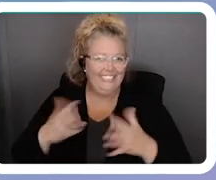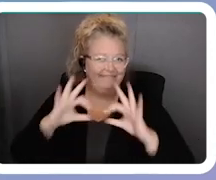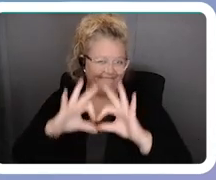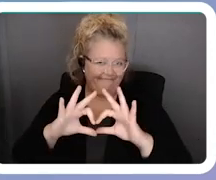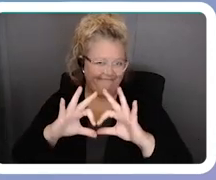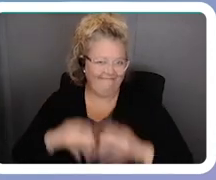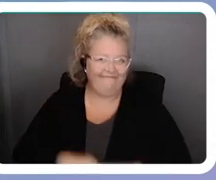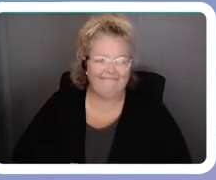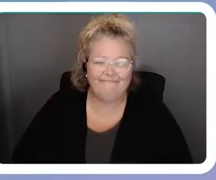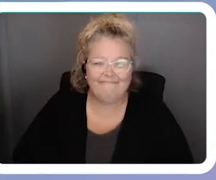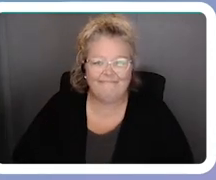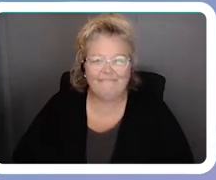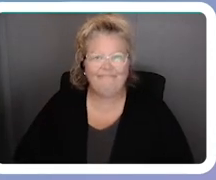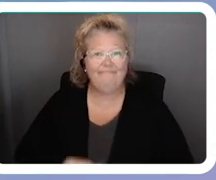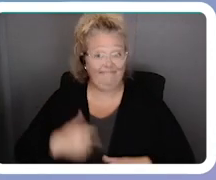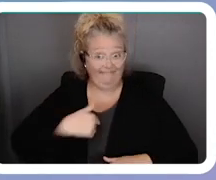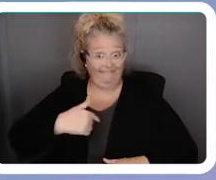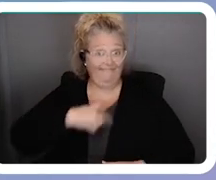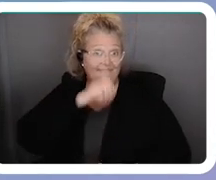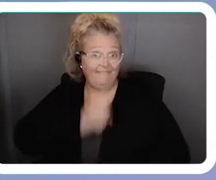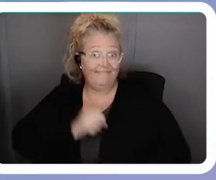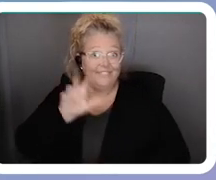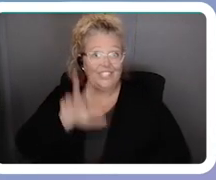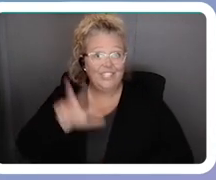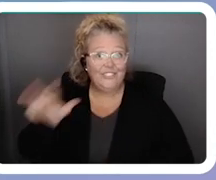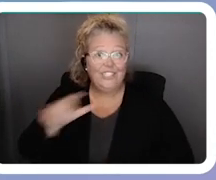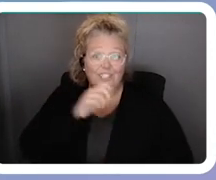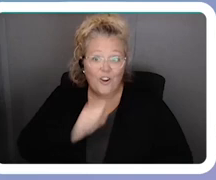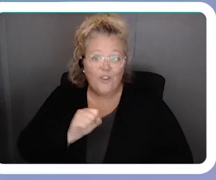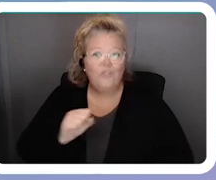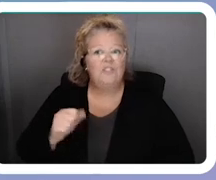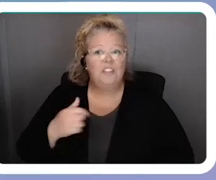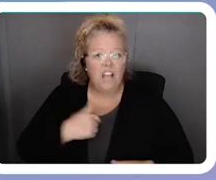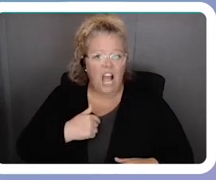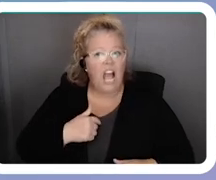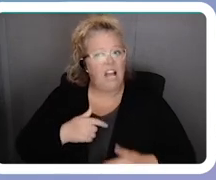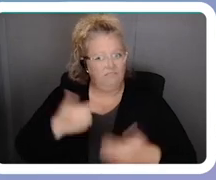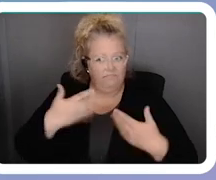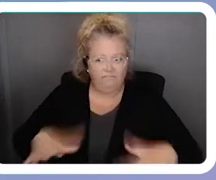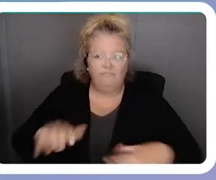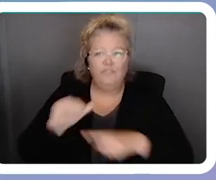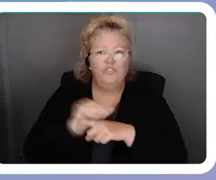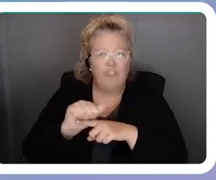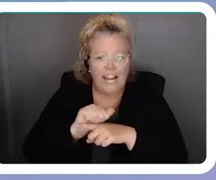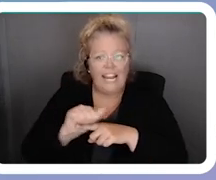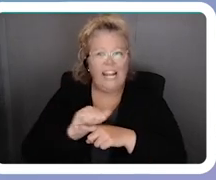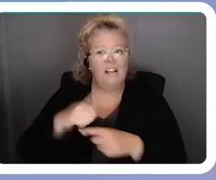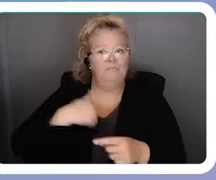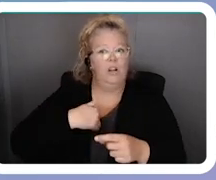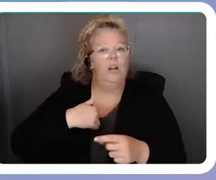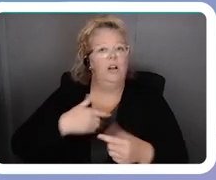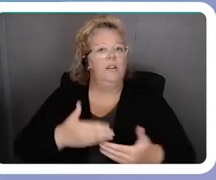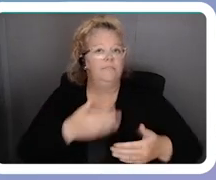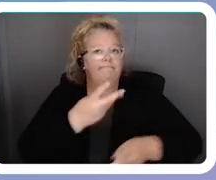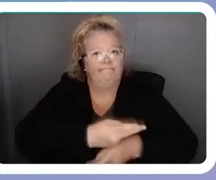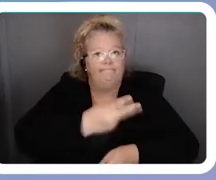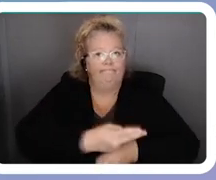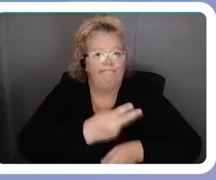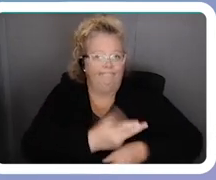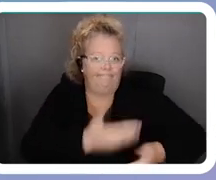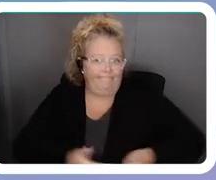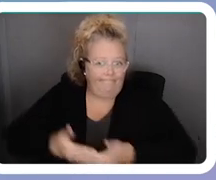Best Buddies Ελλάδα. Είμαι 33 χρονών και έχω τελειώσει και παιδευσή μου έως βοηθό ρεφοκό